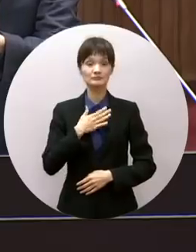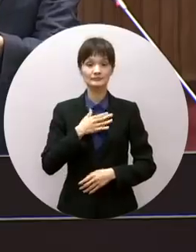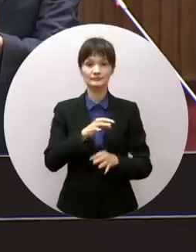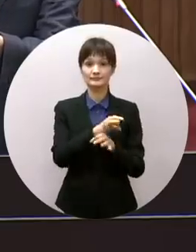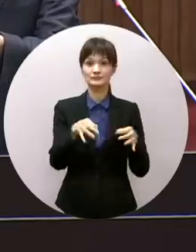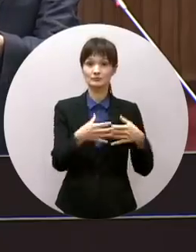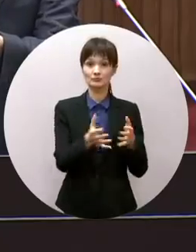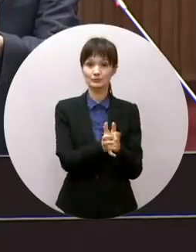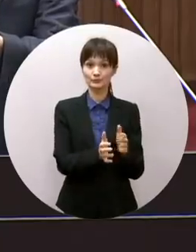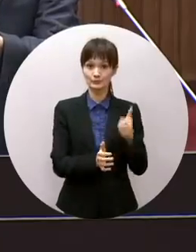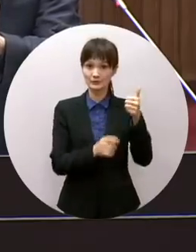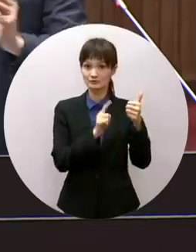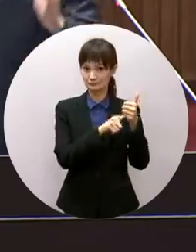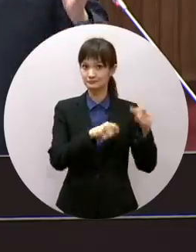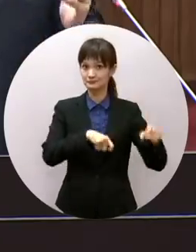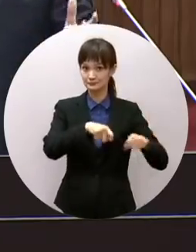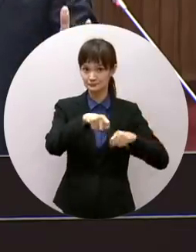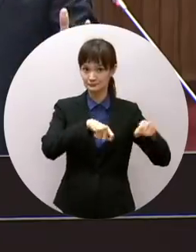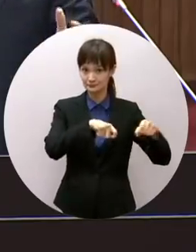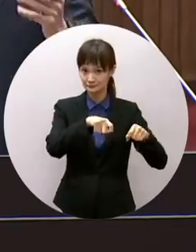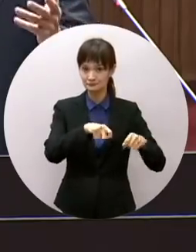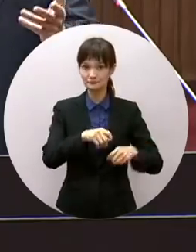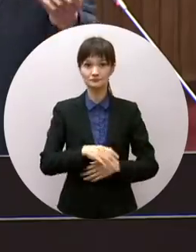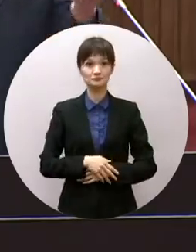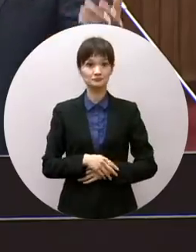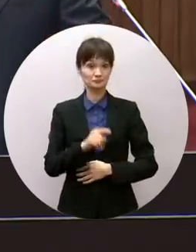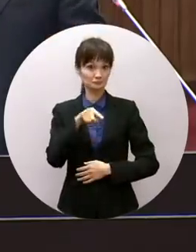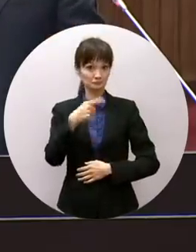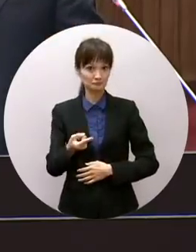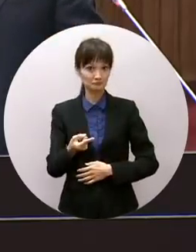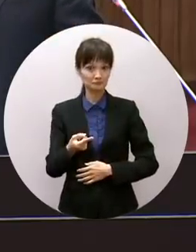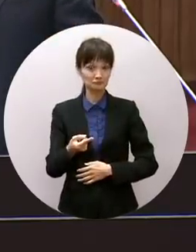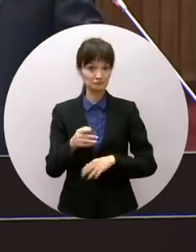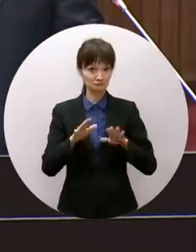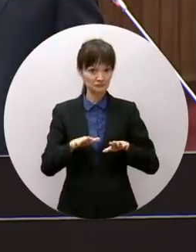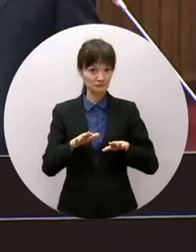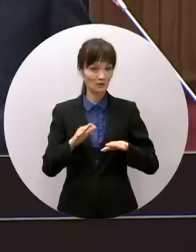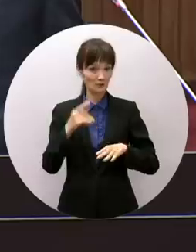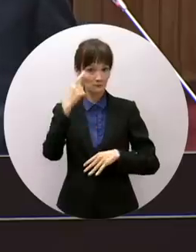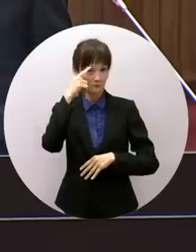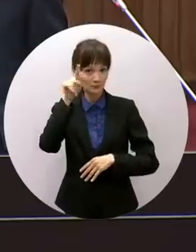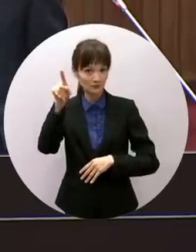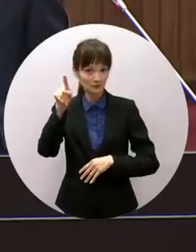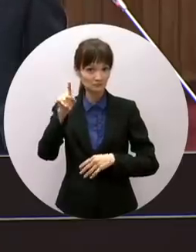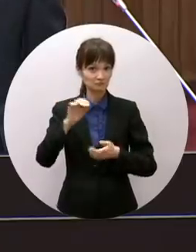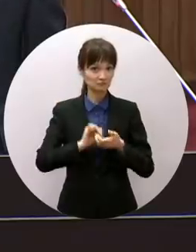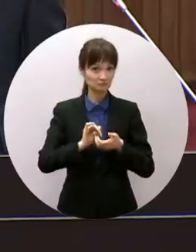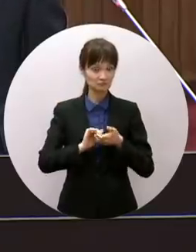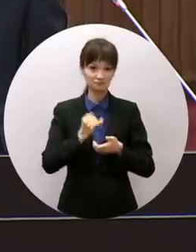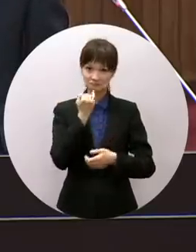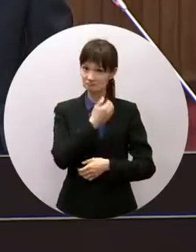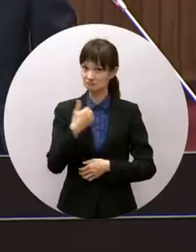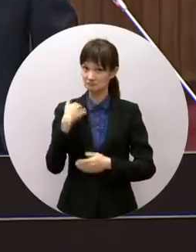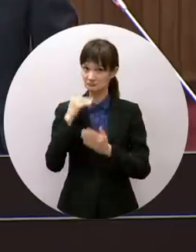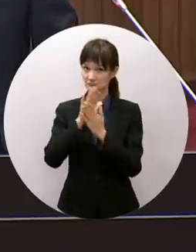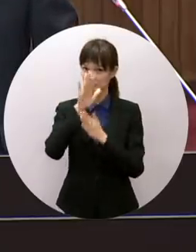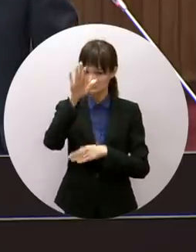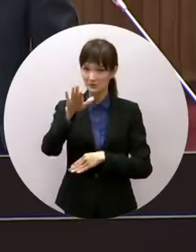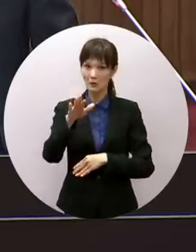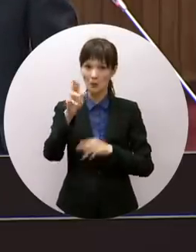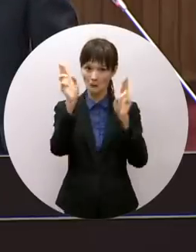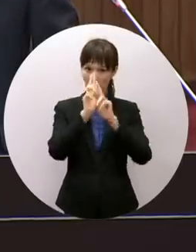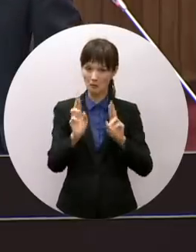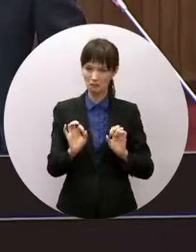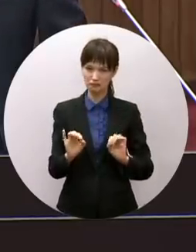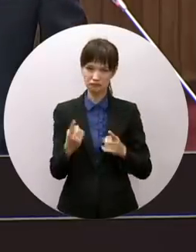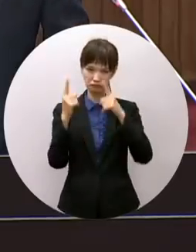济部长他的一些规划哈，接下来不是今天就是明天，不是明天有一天呐，电价一定会